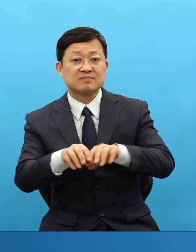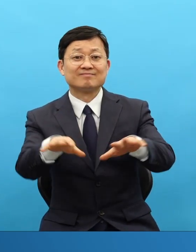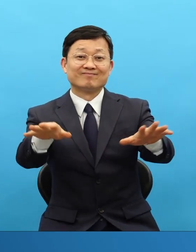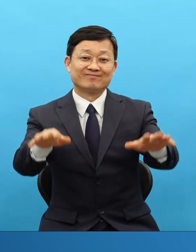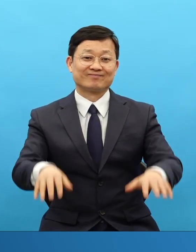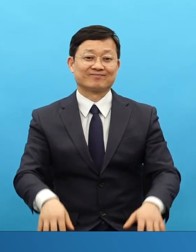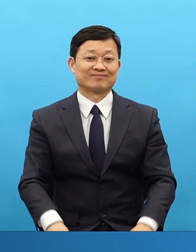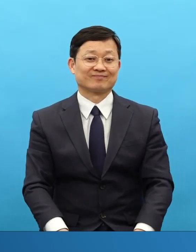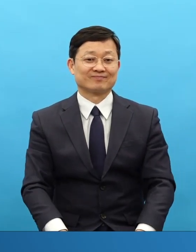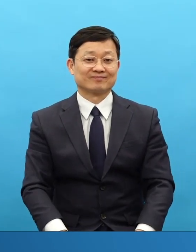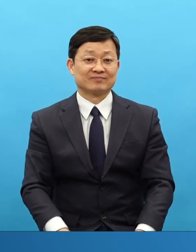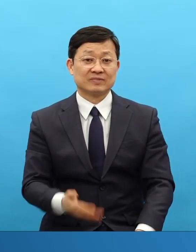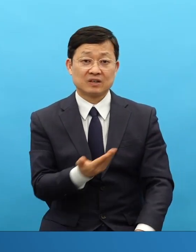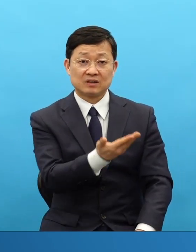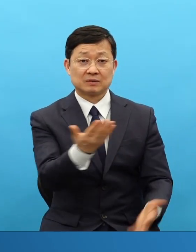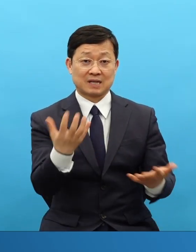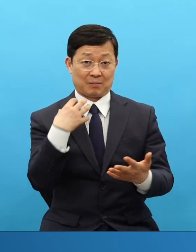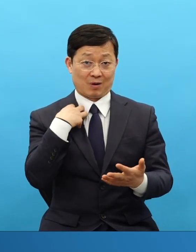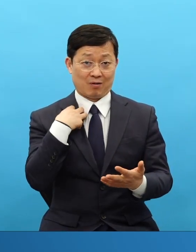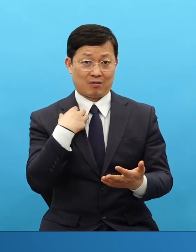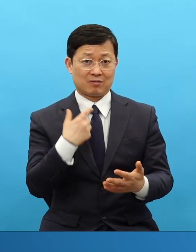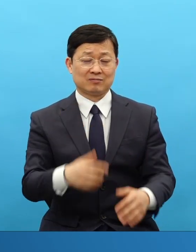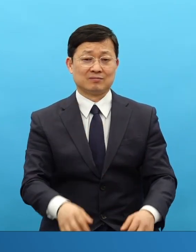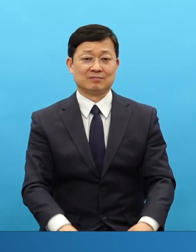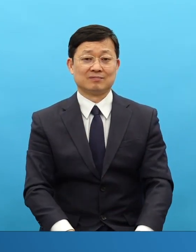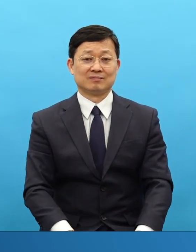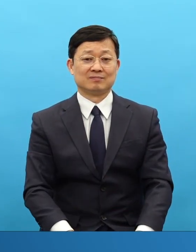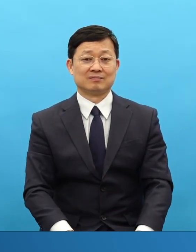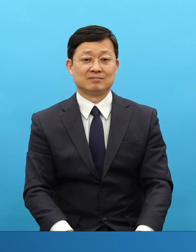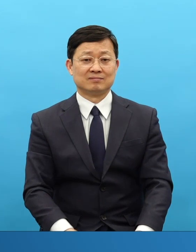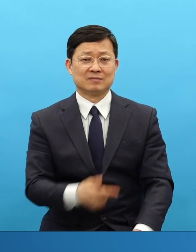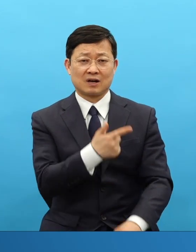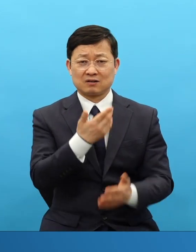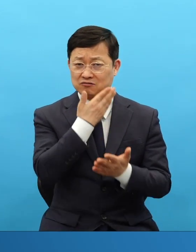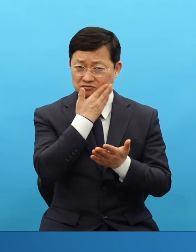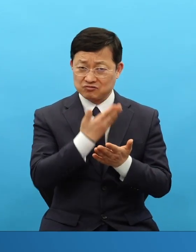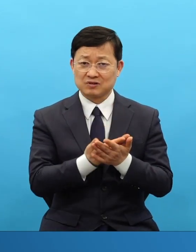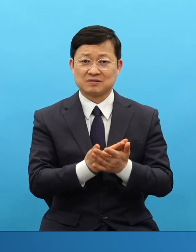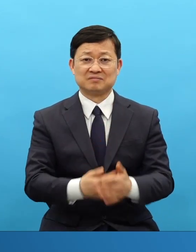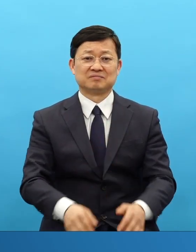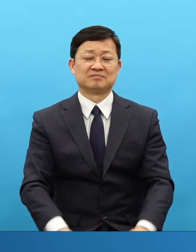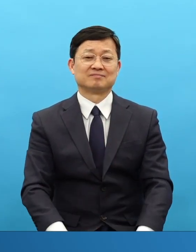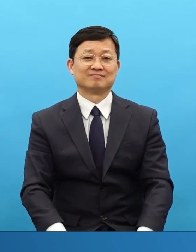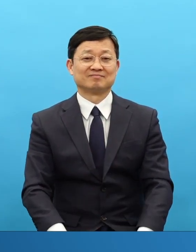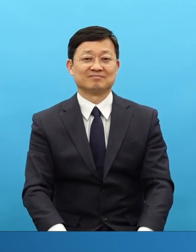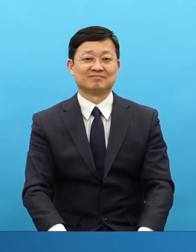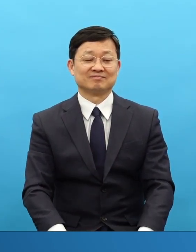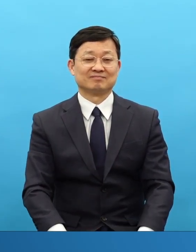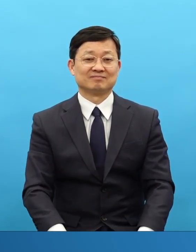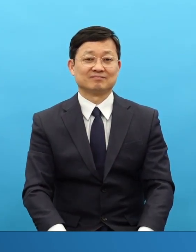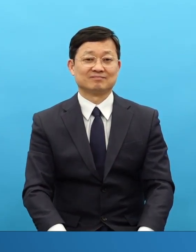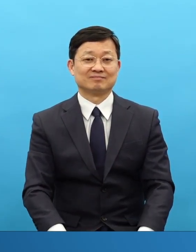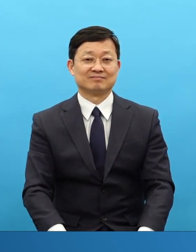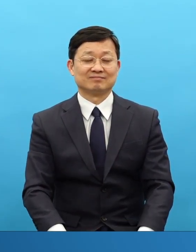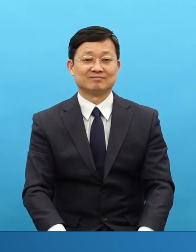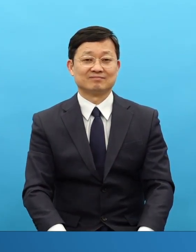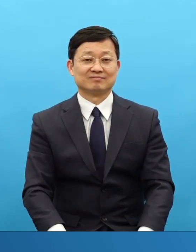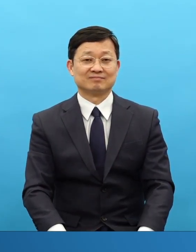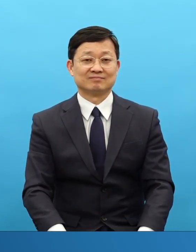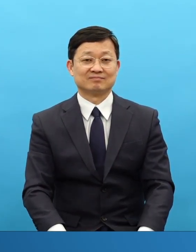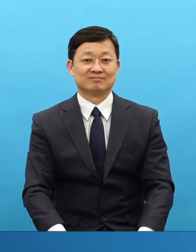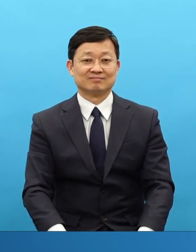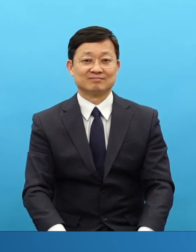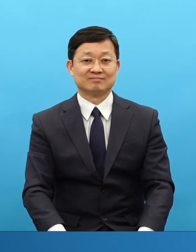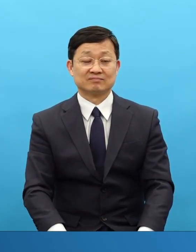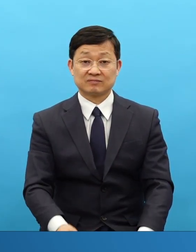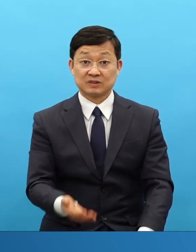그래서 여러분의 사명이 굉장히 큰 거예요 그래서 여러분의 사명이 사명이 굉장히 큰 거예요 실제로